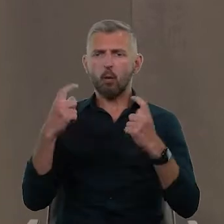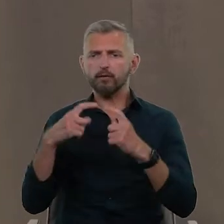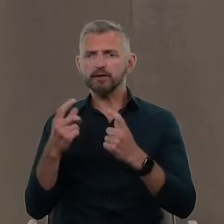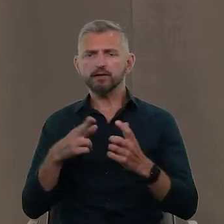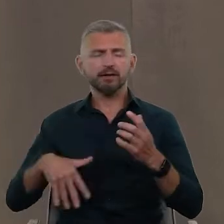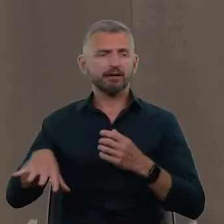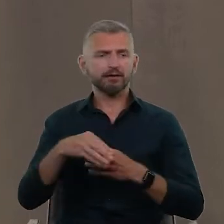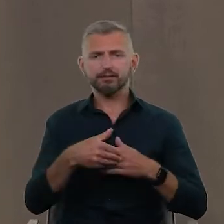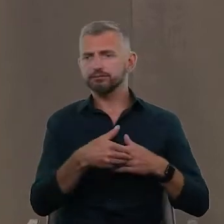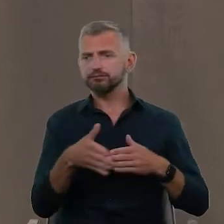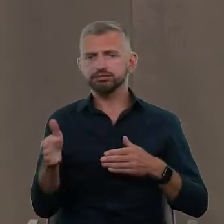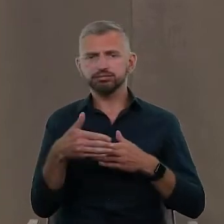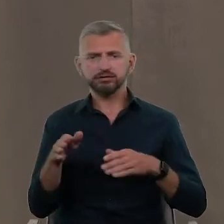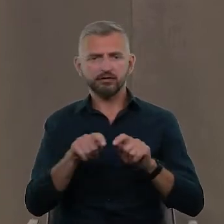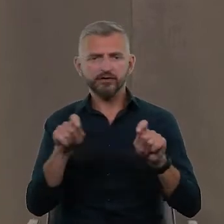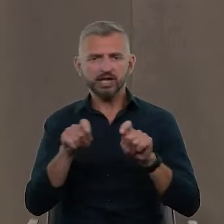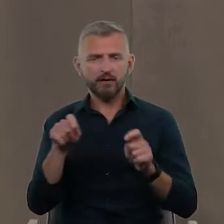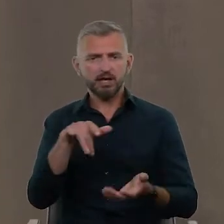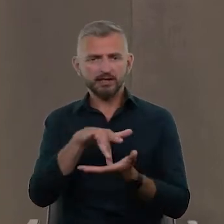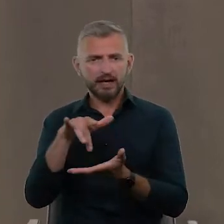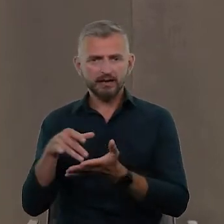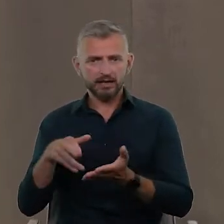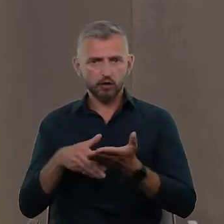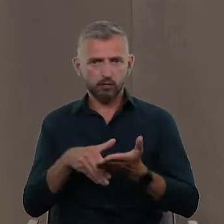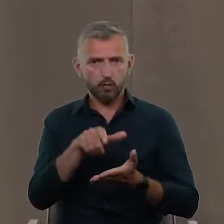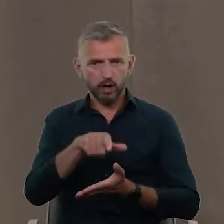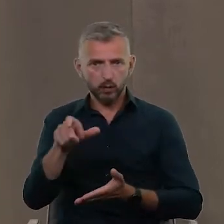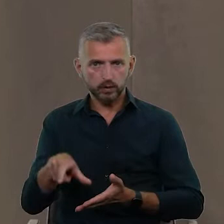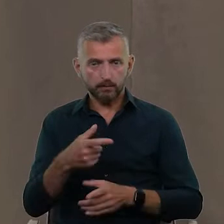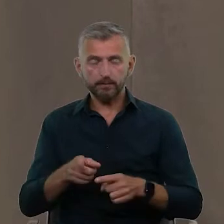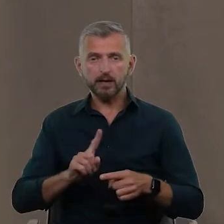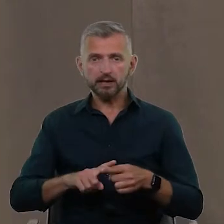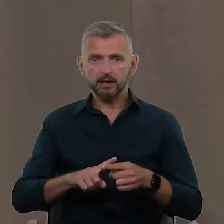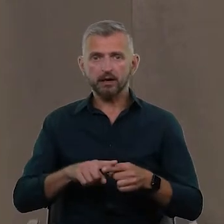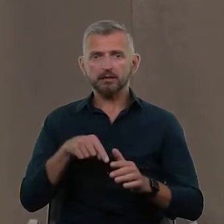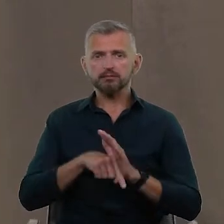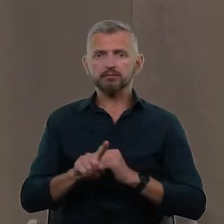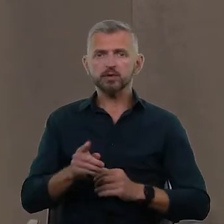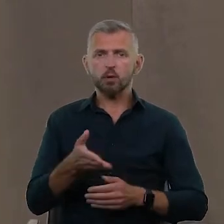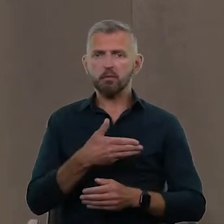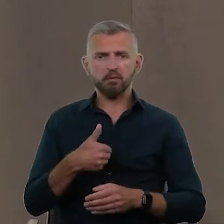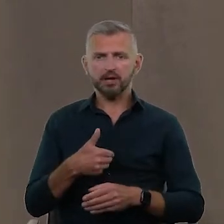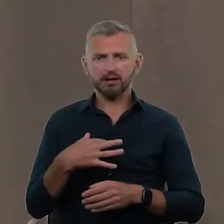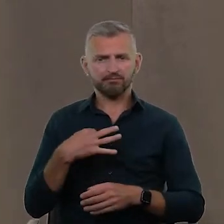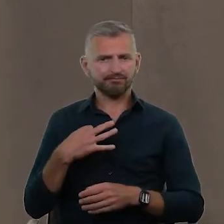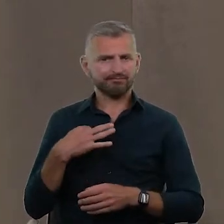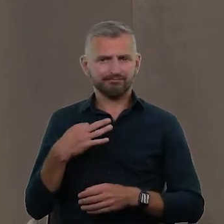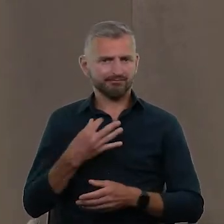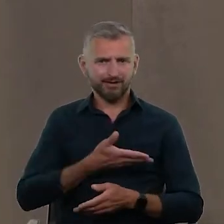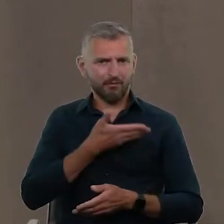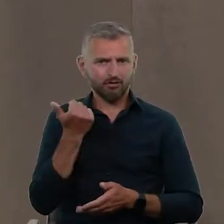всюди відкривались хаби для допомоги людям. І це говорить про те, що ми дуже небайдужі,